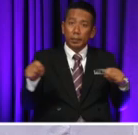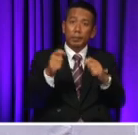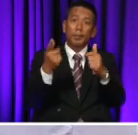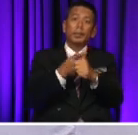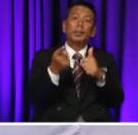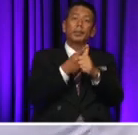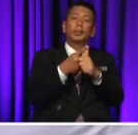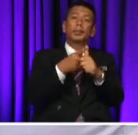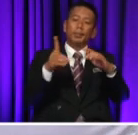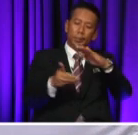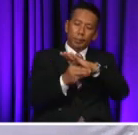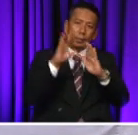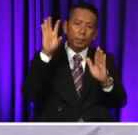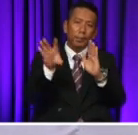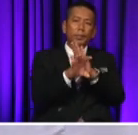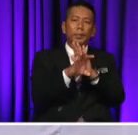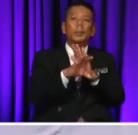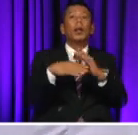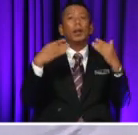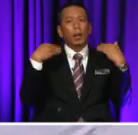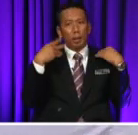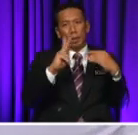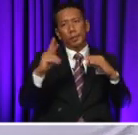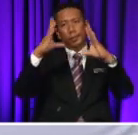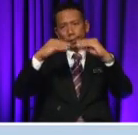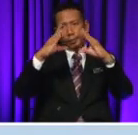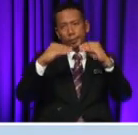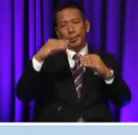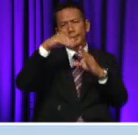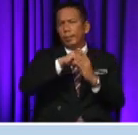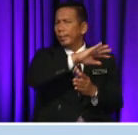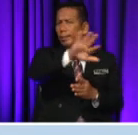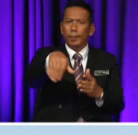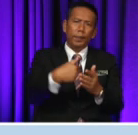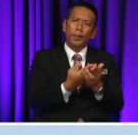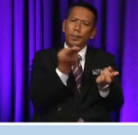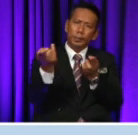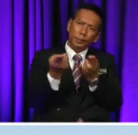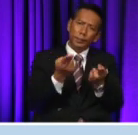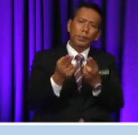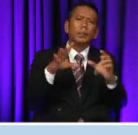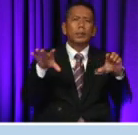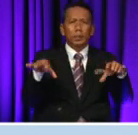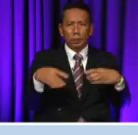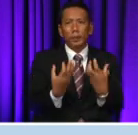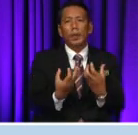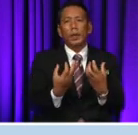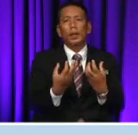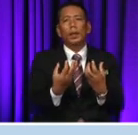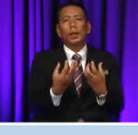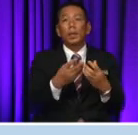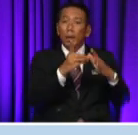pertama berdasarkan gambar adalah mengadakan musyawarah dalam segala urusan Buatlah berdasarkan